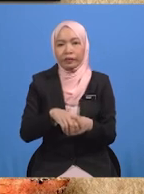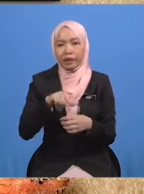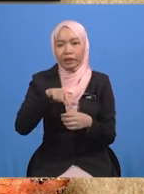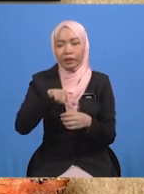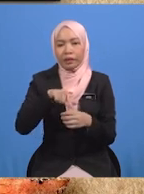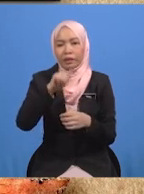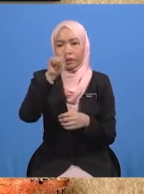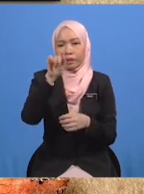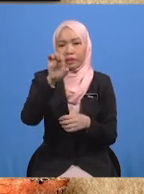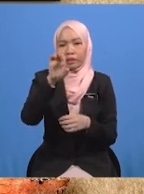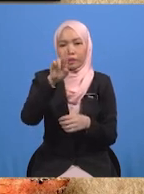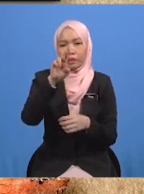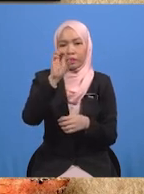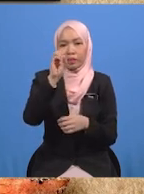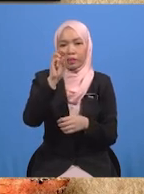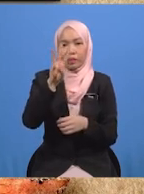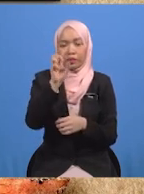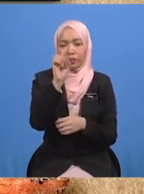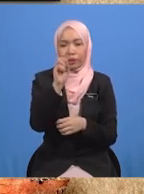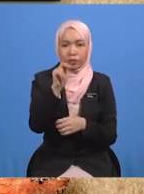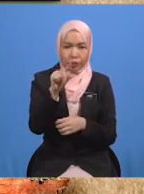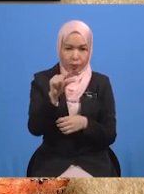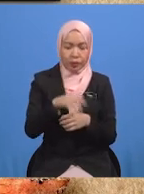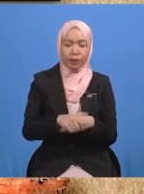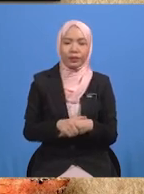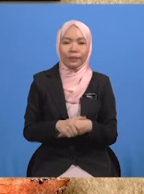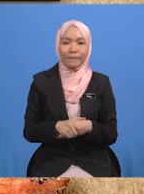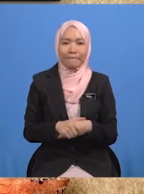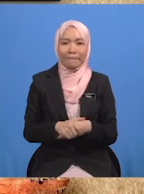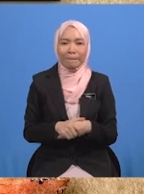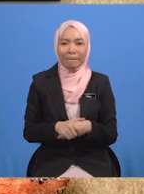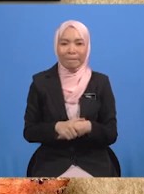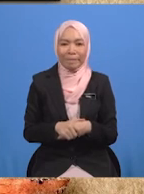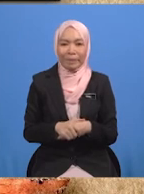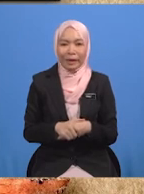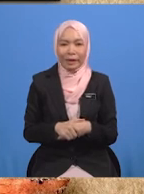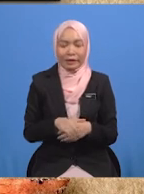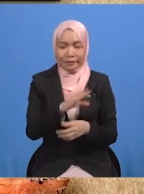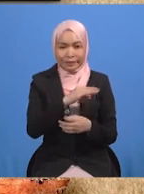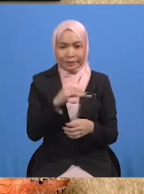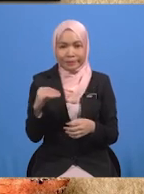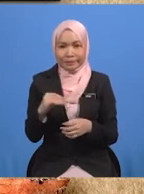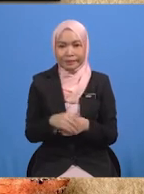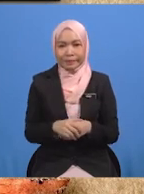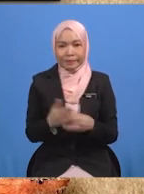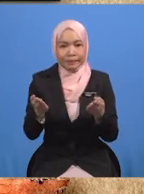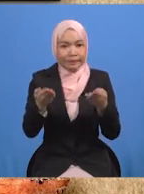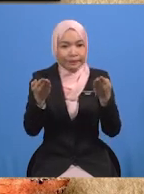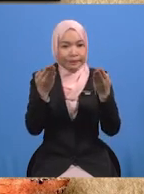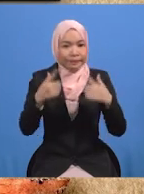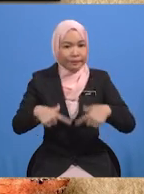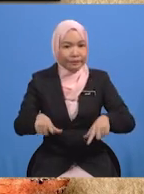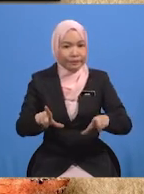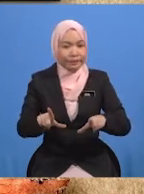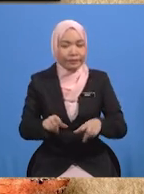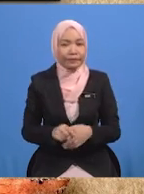lagi dengan sistem kewangan moden yang menyediakan bantuan pinjaman, mendorong lahirnya